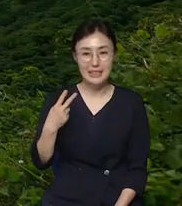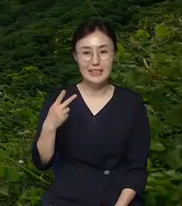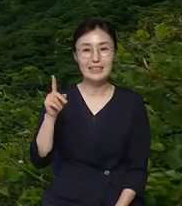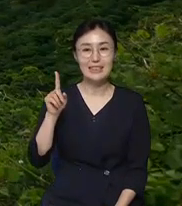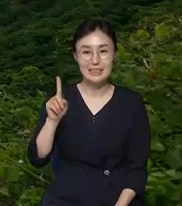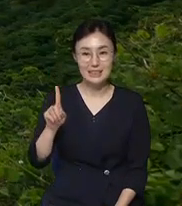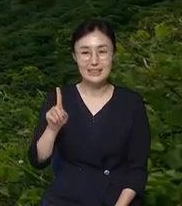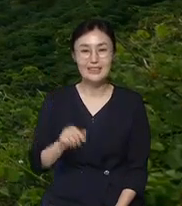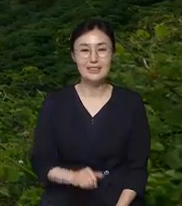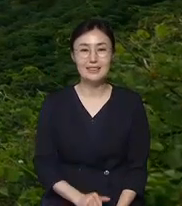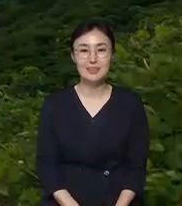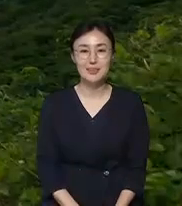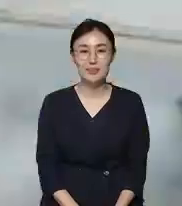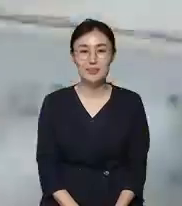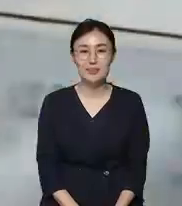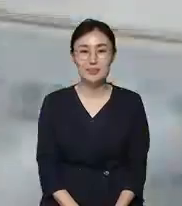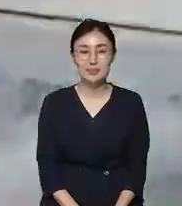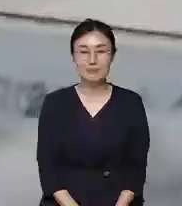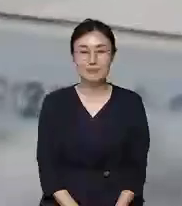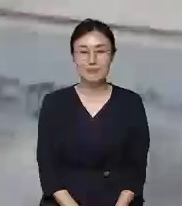2...